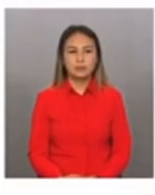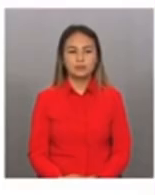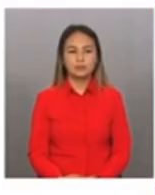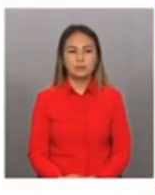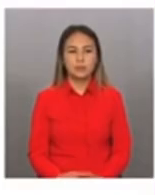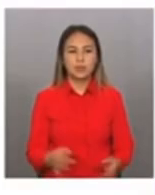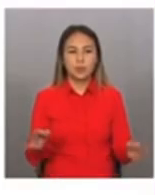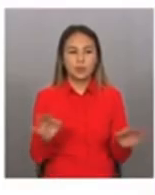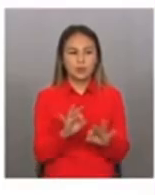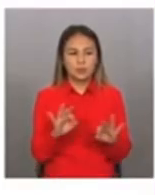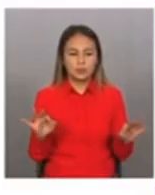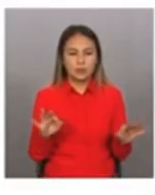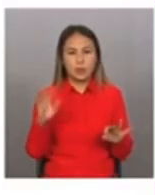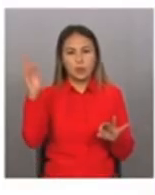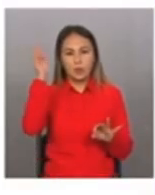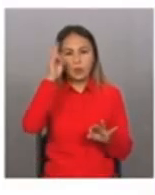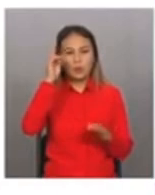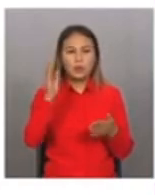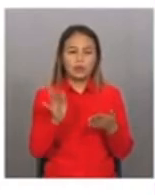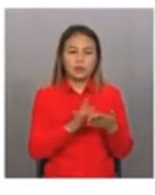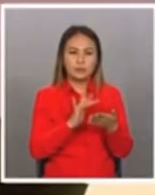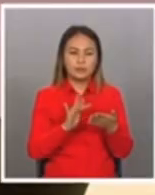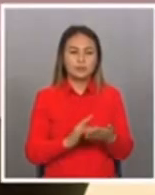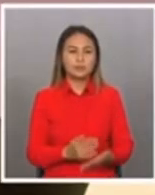Концерт. Оқу құралы.